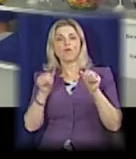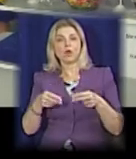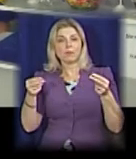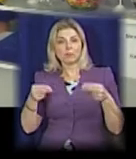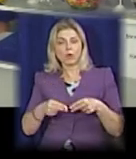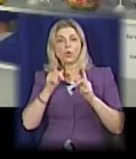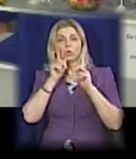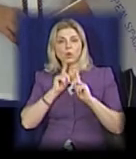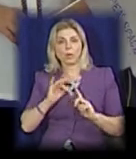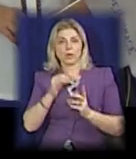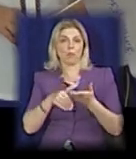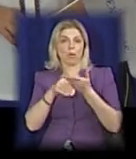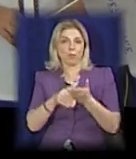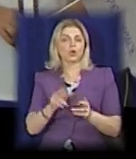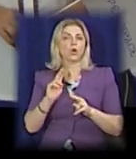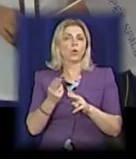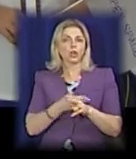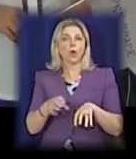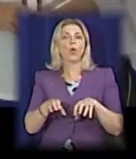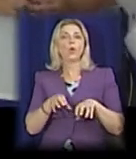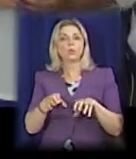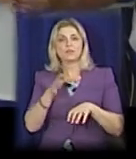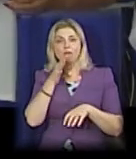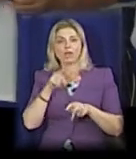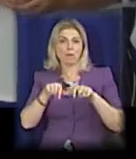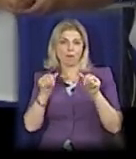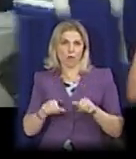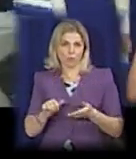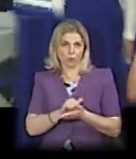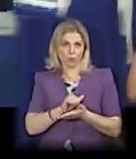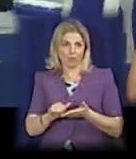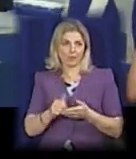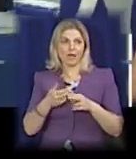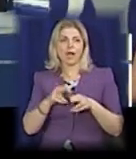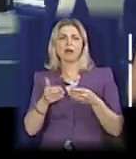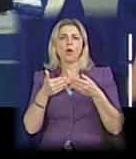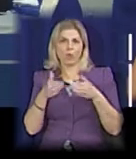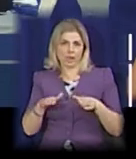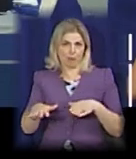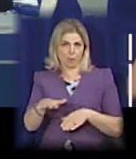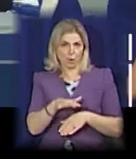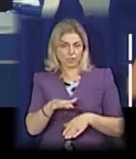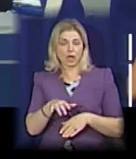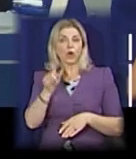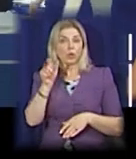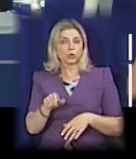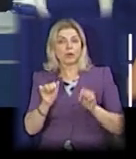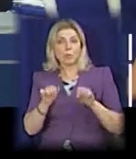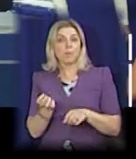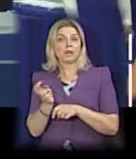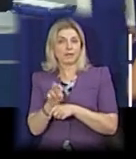стану зручнішим та допоможе уникнути корупції при оформленні документів. Це відкритий простір. Тобто людина може